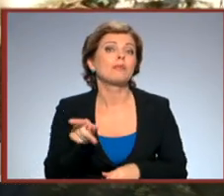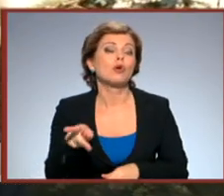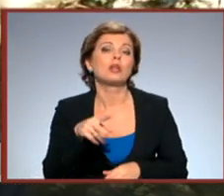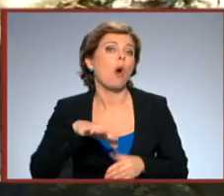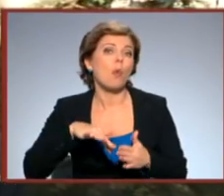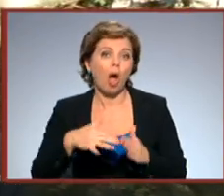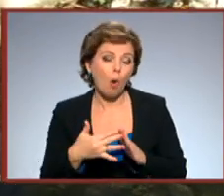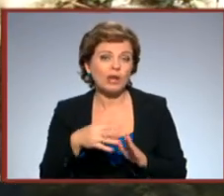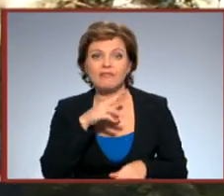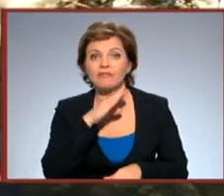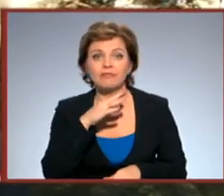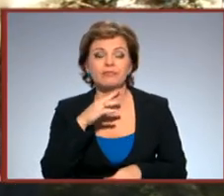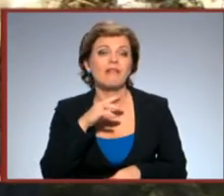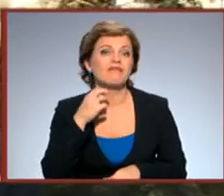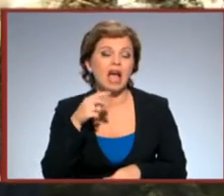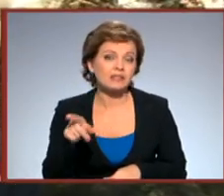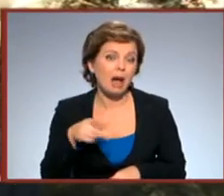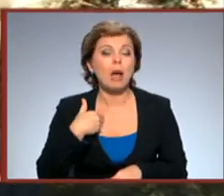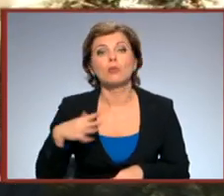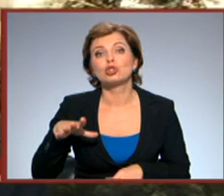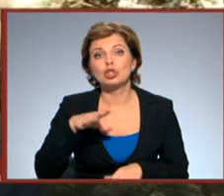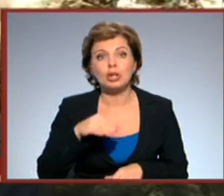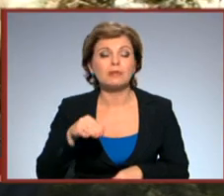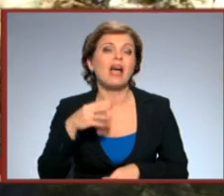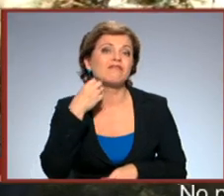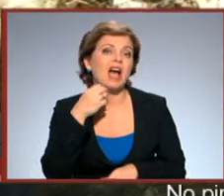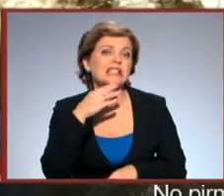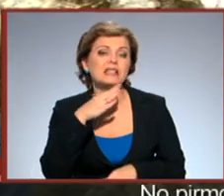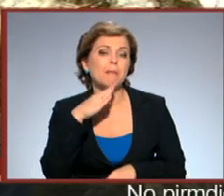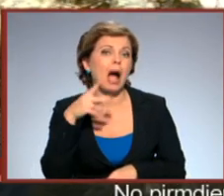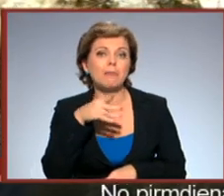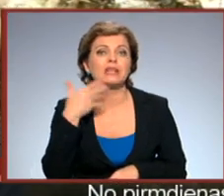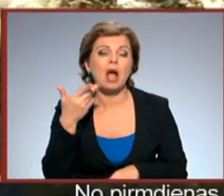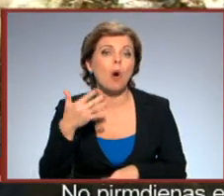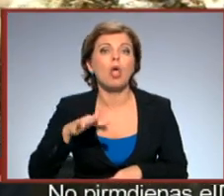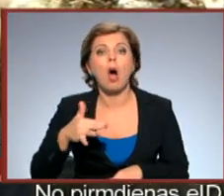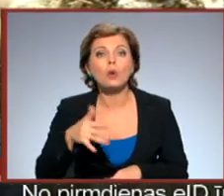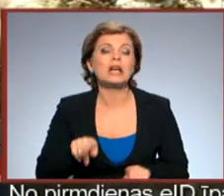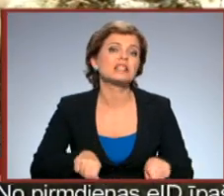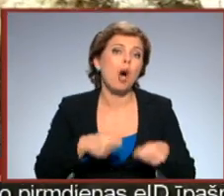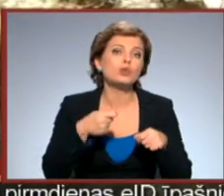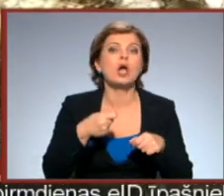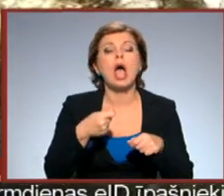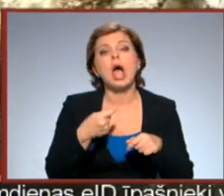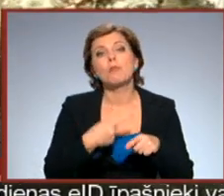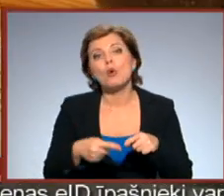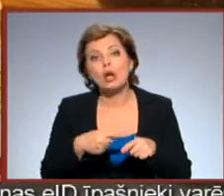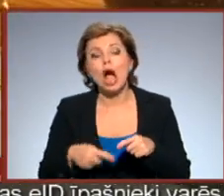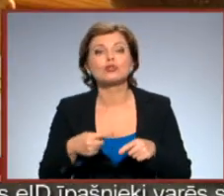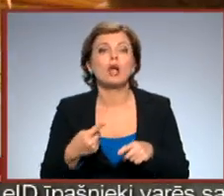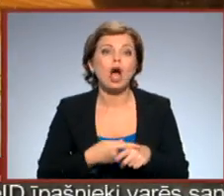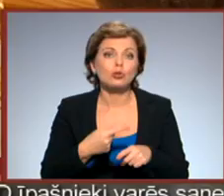vecmāmiņa laukos. Un mūsu ģimenei nav vecmāmiņa laukos, kas audzē kartupeļus un burkānus. Mums ir tiešās pirkšanas